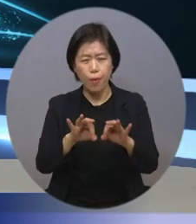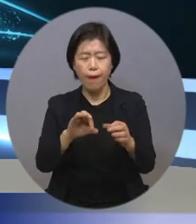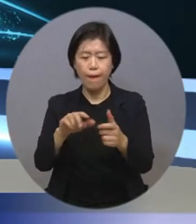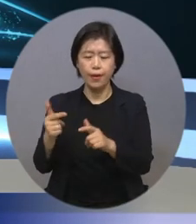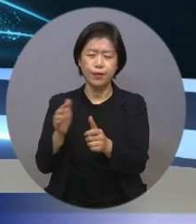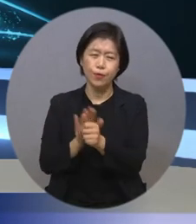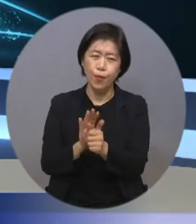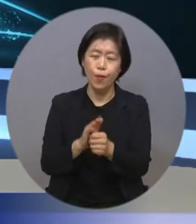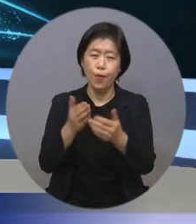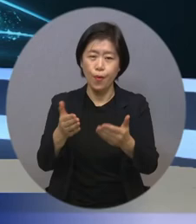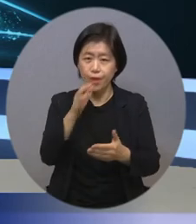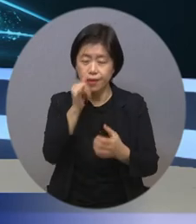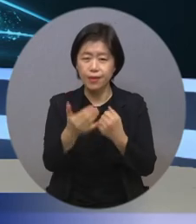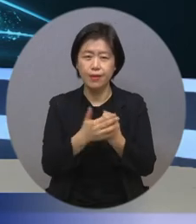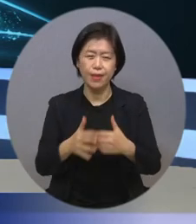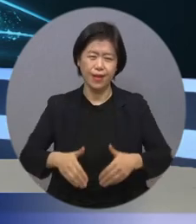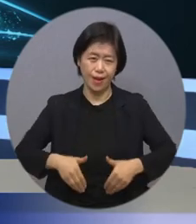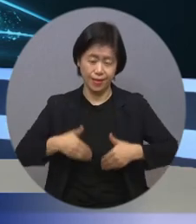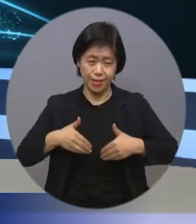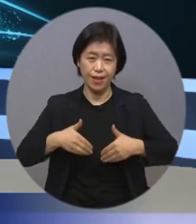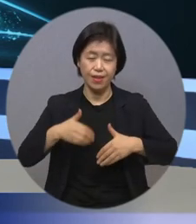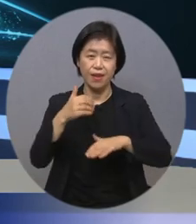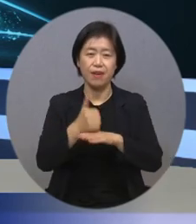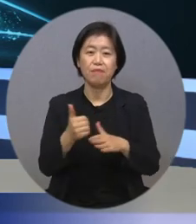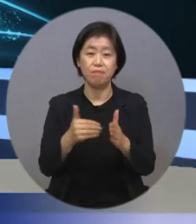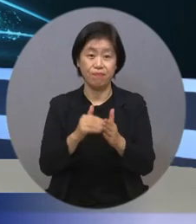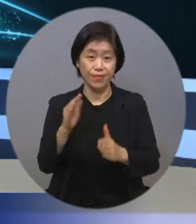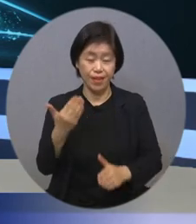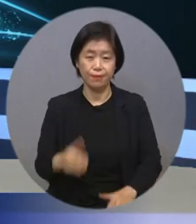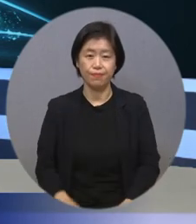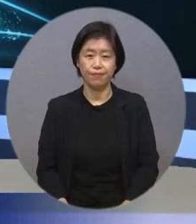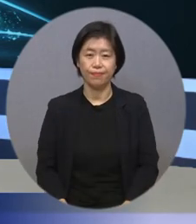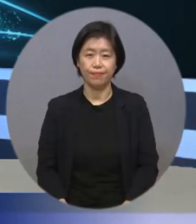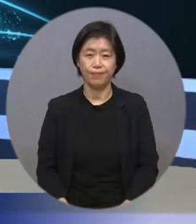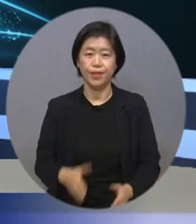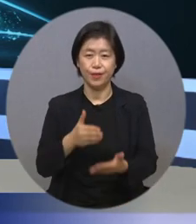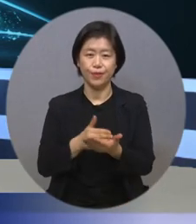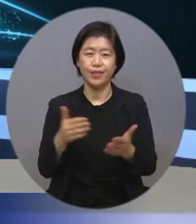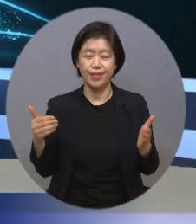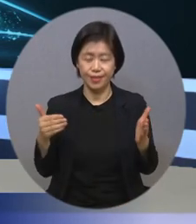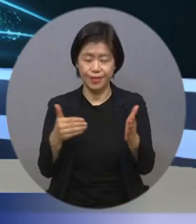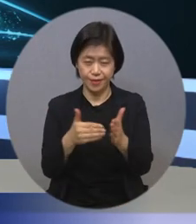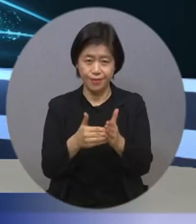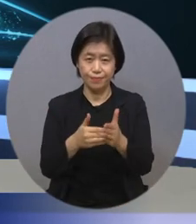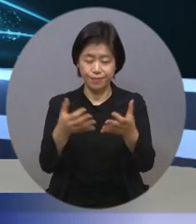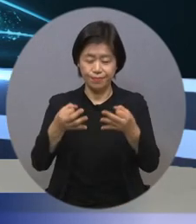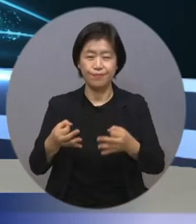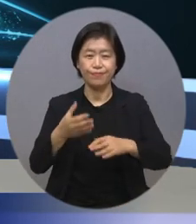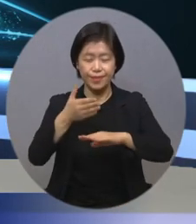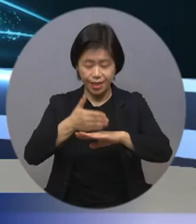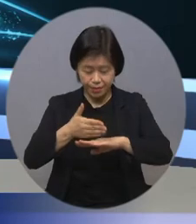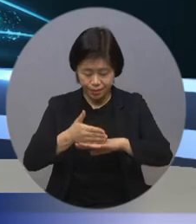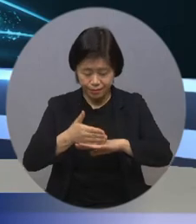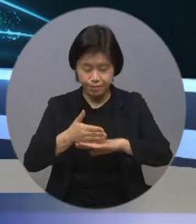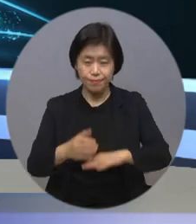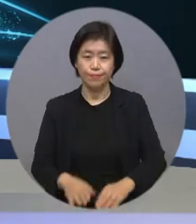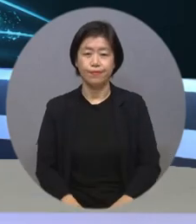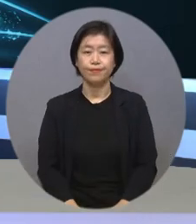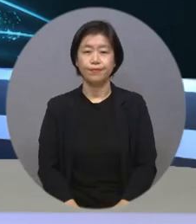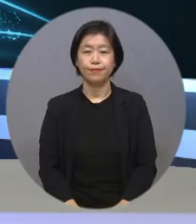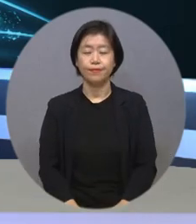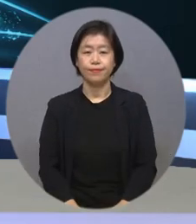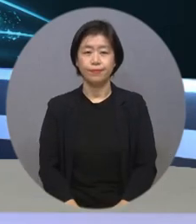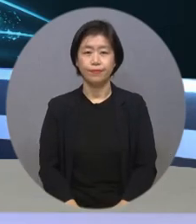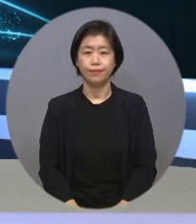해보다 따뜻한 연말이 되기를 바랍니다. 이상 복지TV 뉴스를 마칩니다. 시청해주신 여러분 고맙습니다.